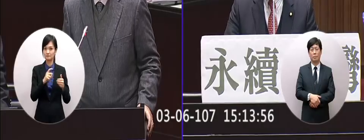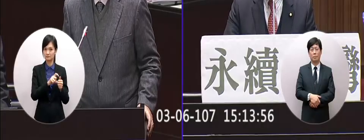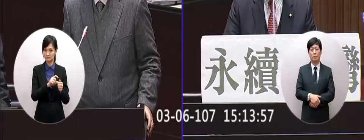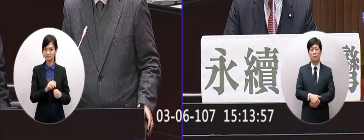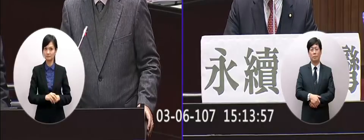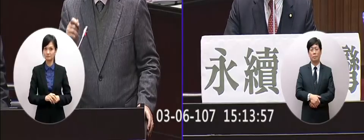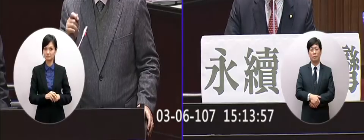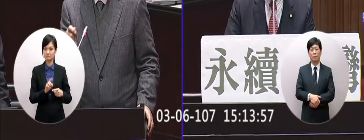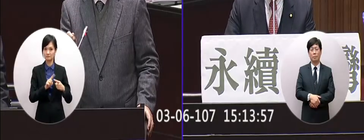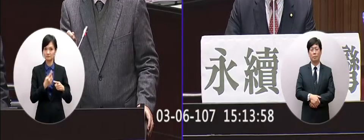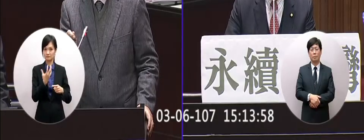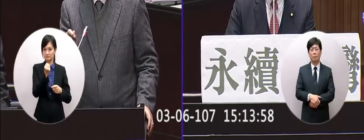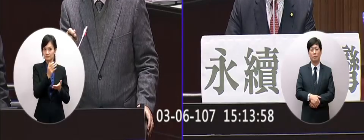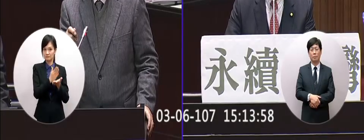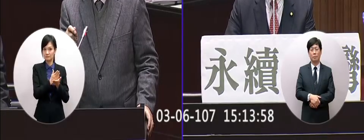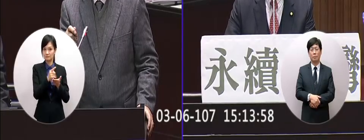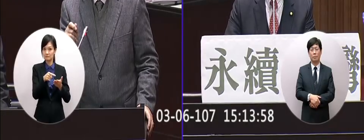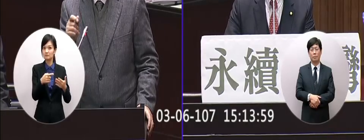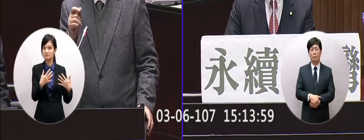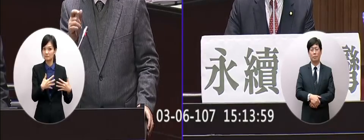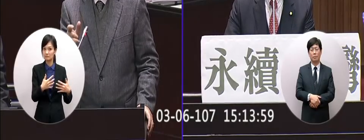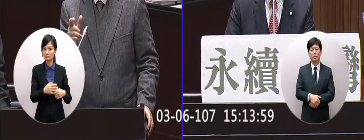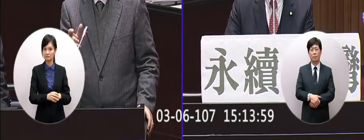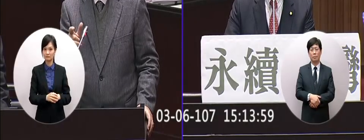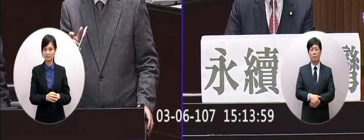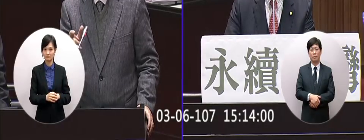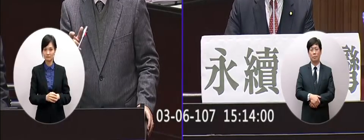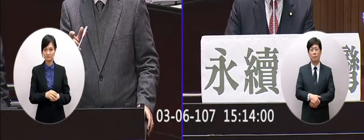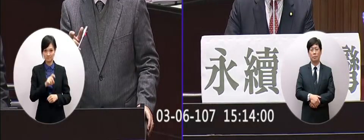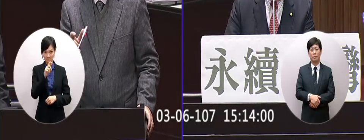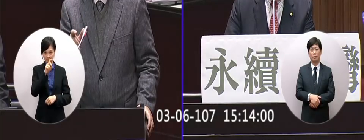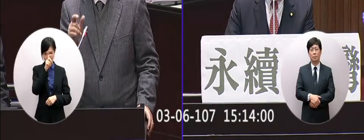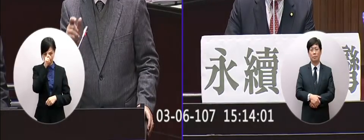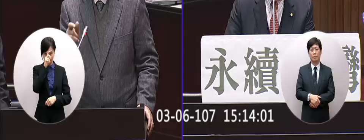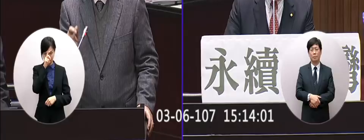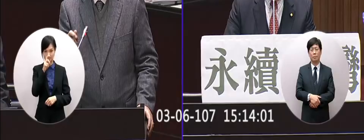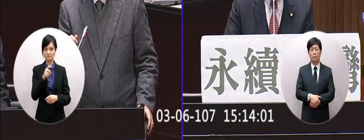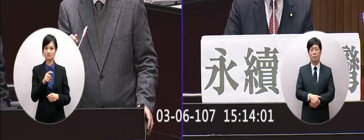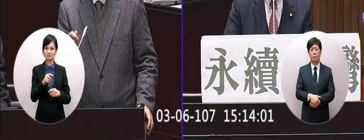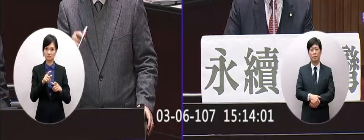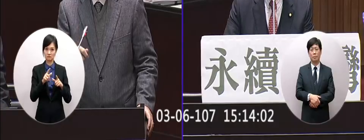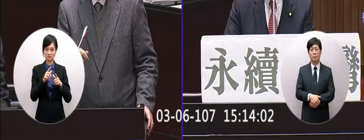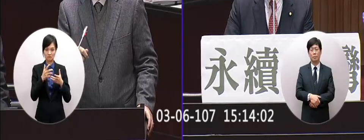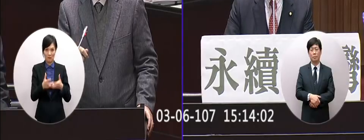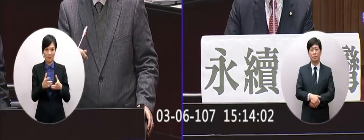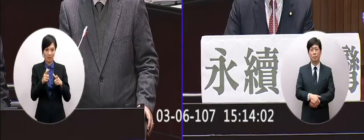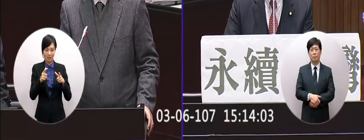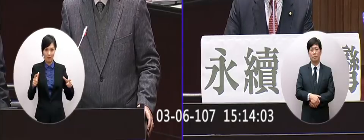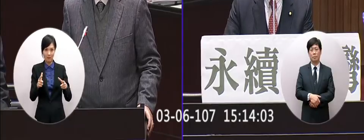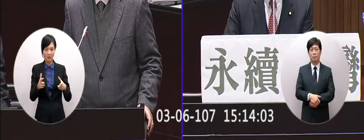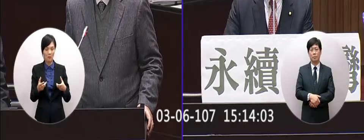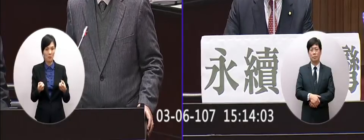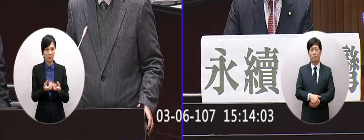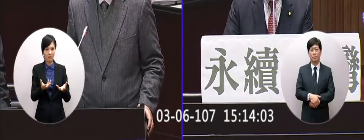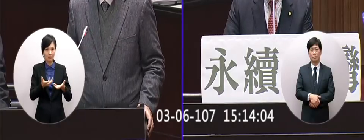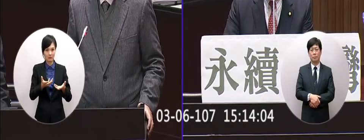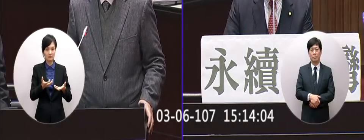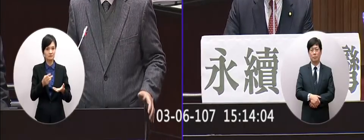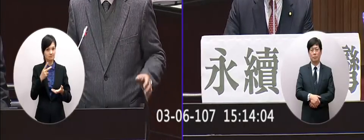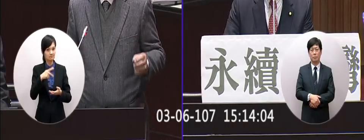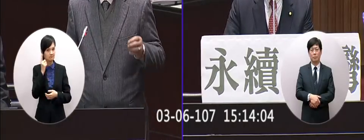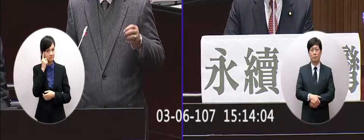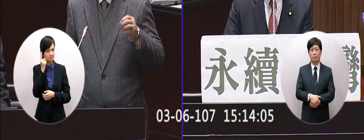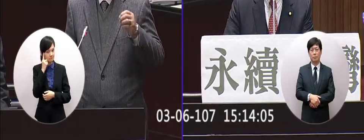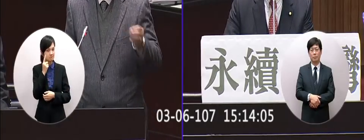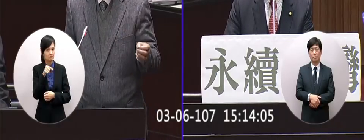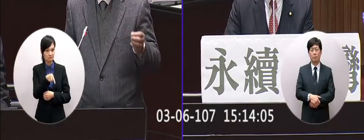呢？那么例如像对于整个弹性啊，那么对于重大情节才考虑，例如比方说